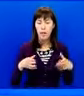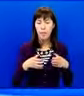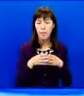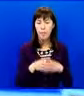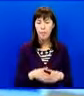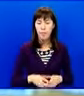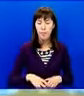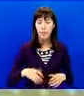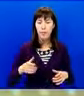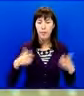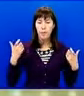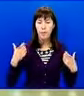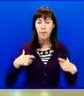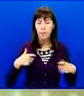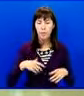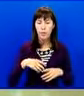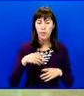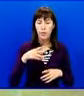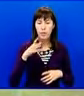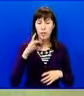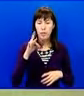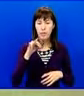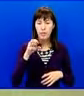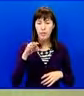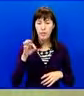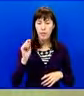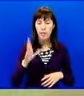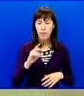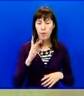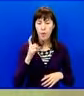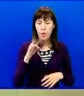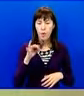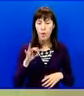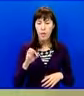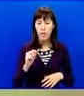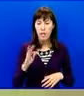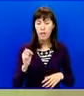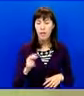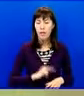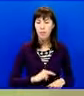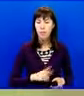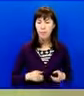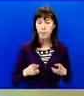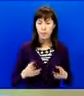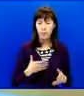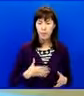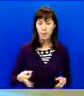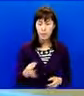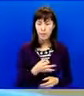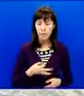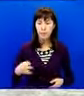во главе с губернатором провинции Хорасан-Резави Исламской Республики Иран, прибывшие с рабочим визитом в нашу